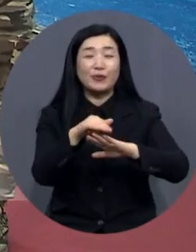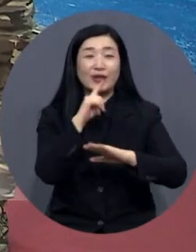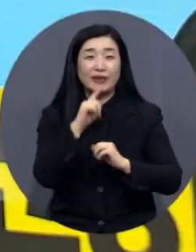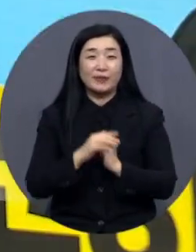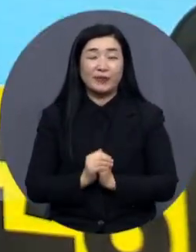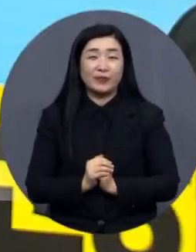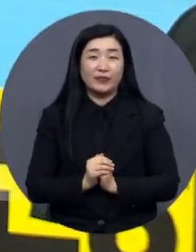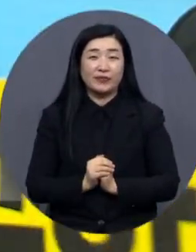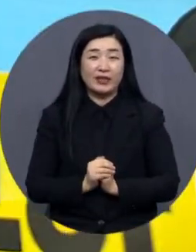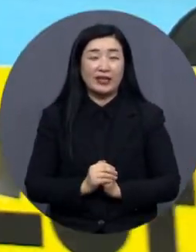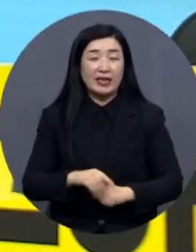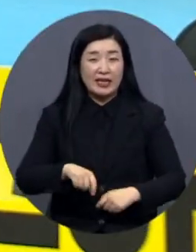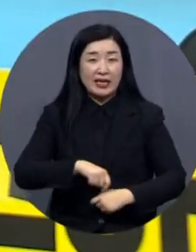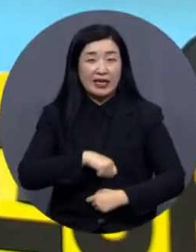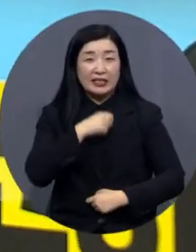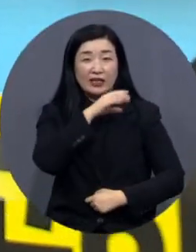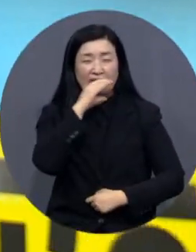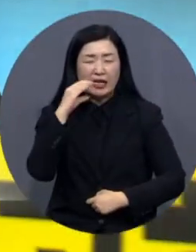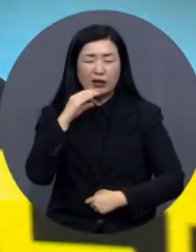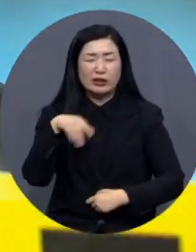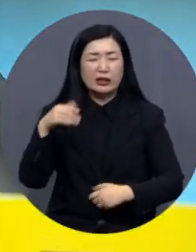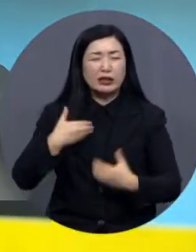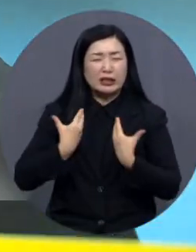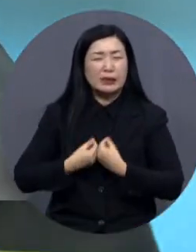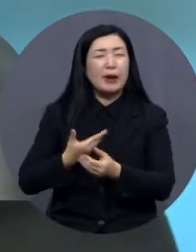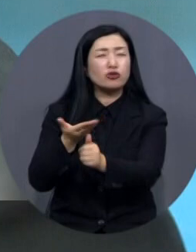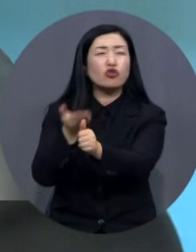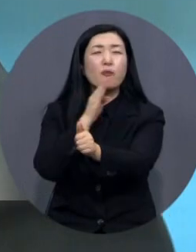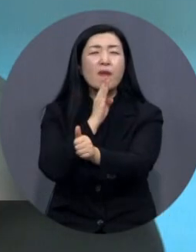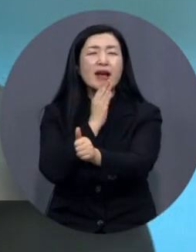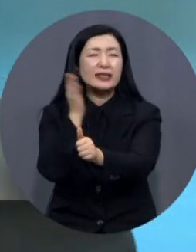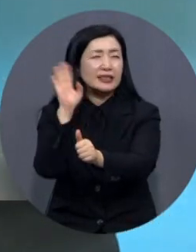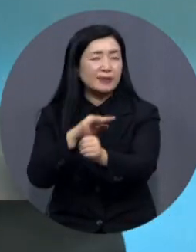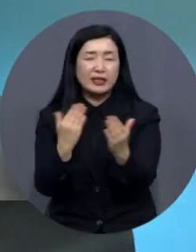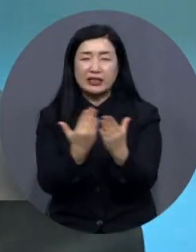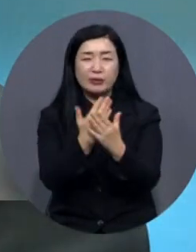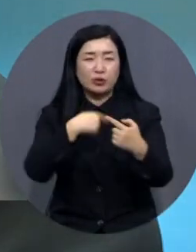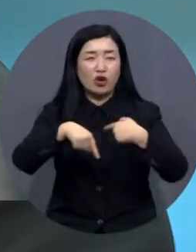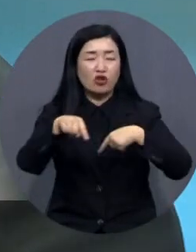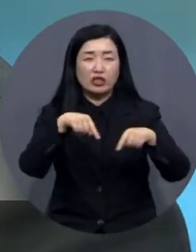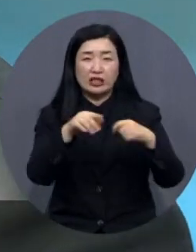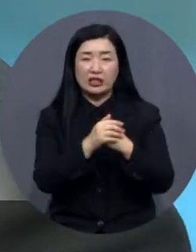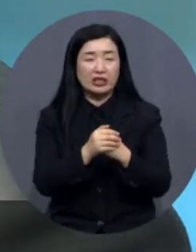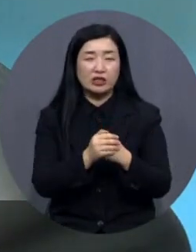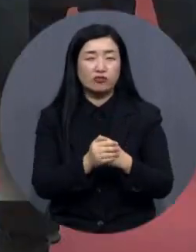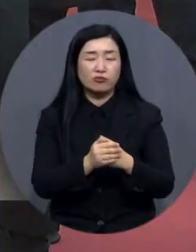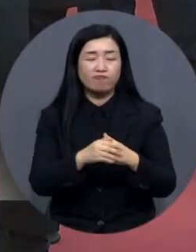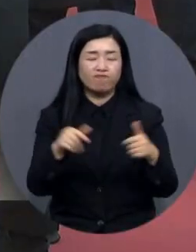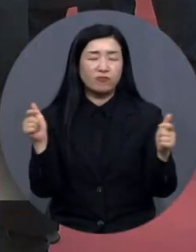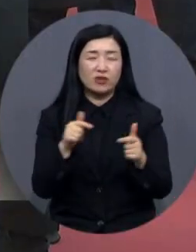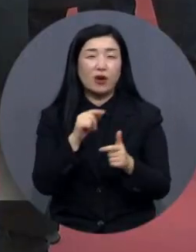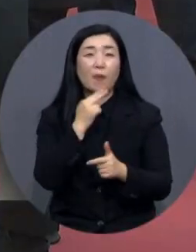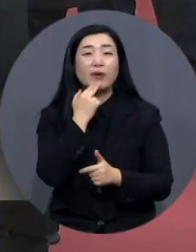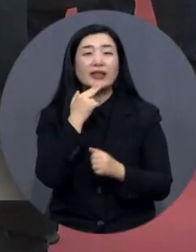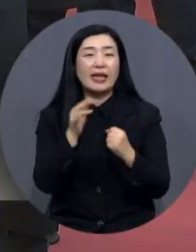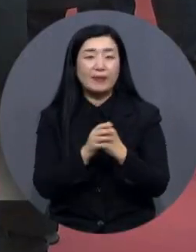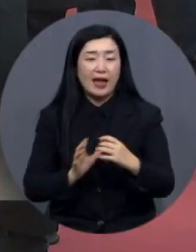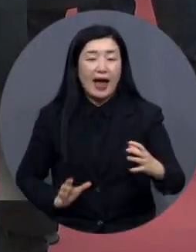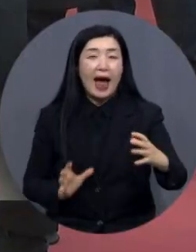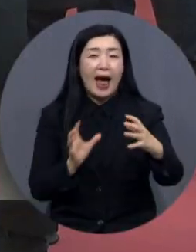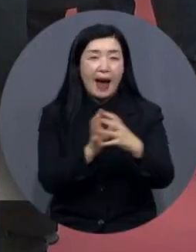또 그동안 정의당이 실망을 드렸지만 진보의 가치를 포기할 수 없다며 모든 진보 세력의 힘을 한데